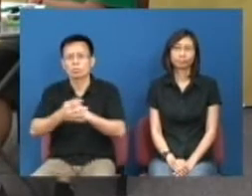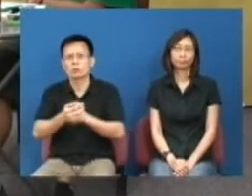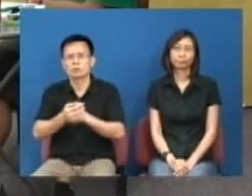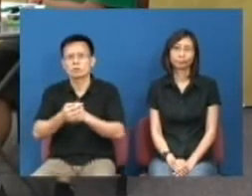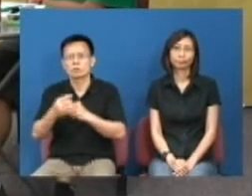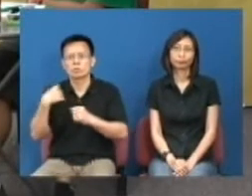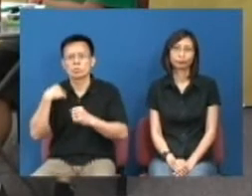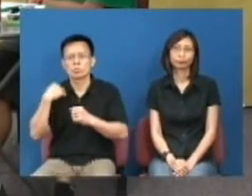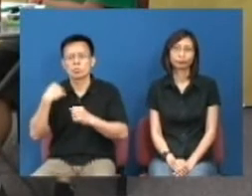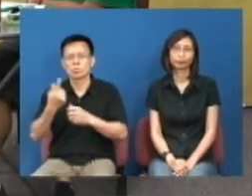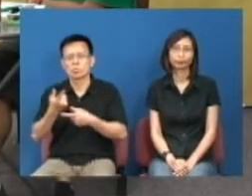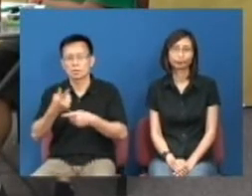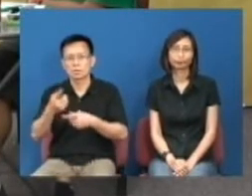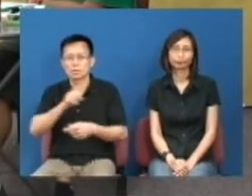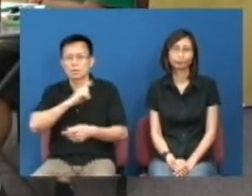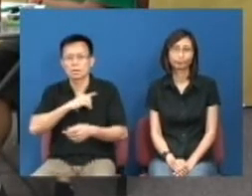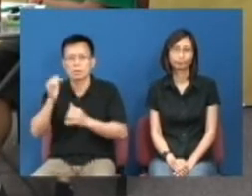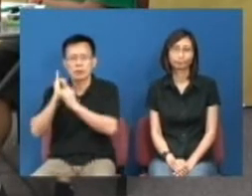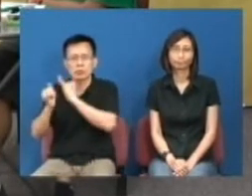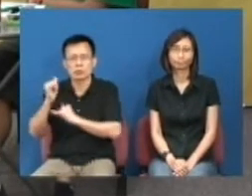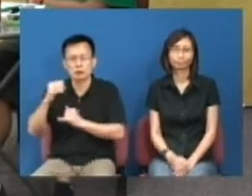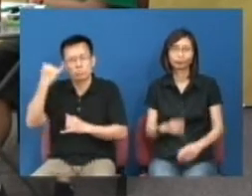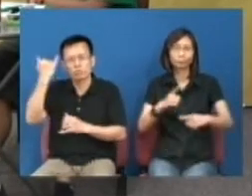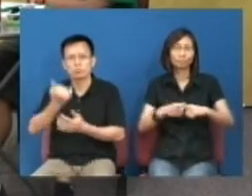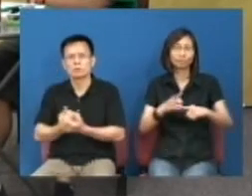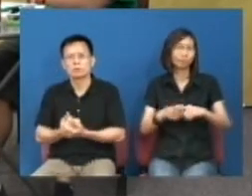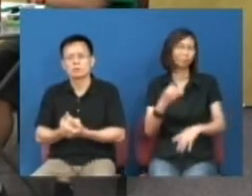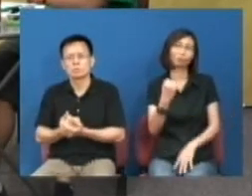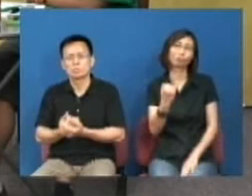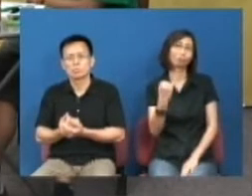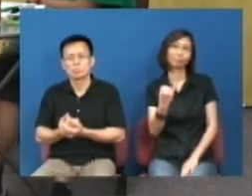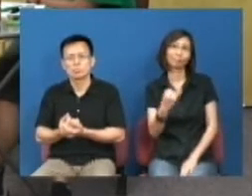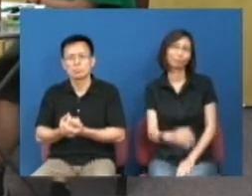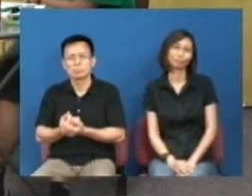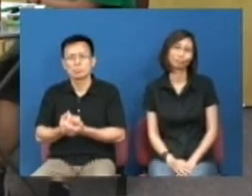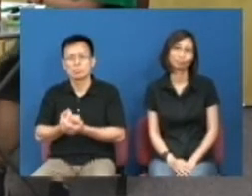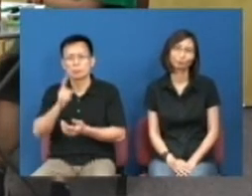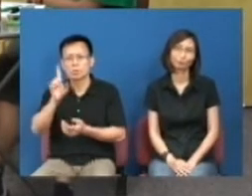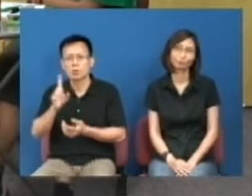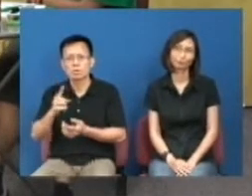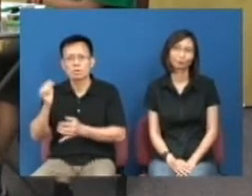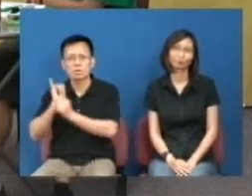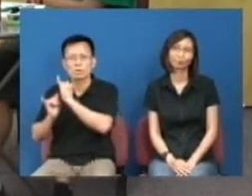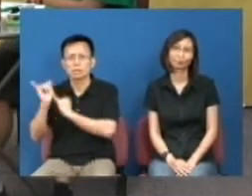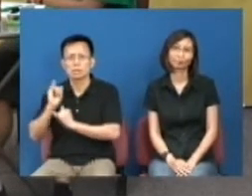史實都搞唔掂，係咪？何為歷史嘅